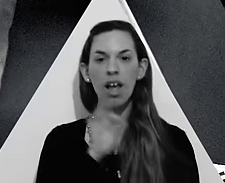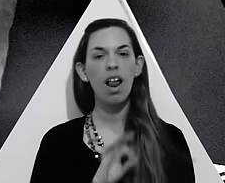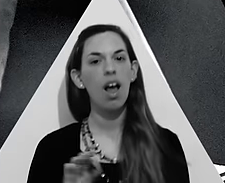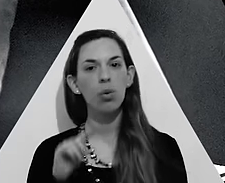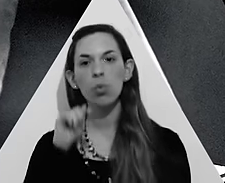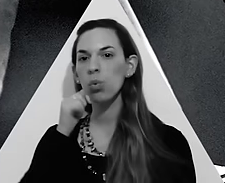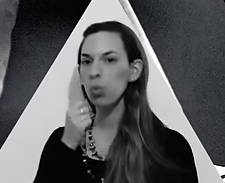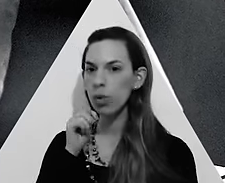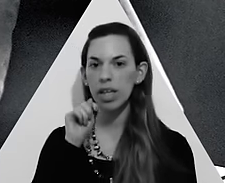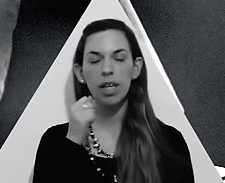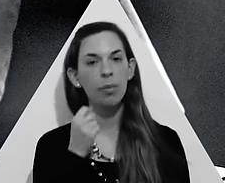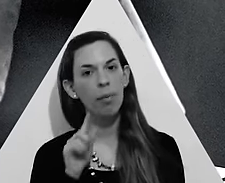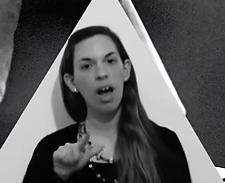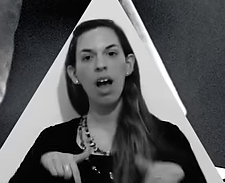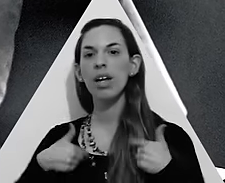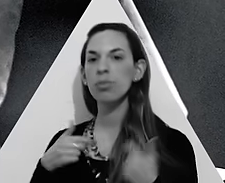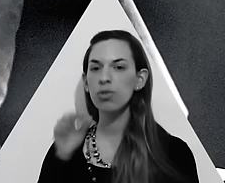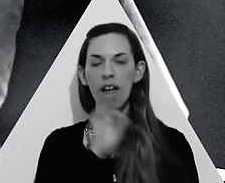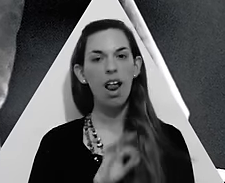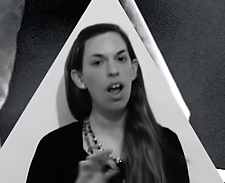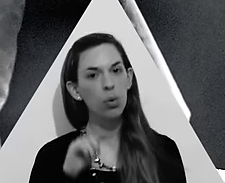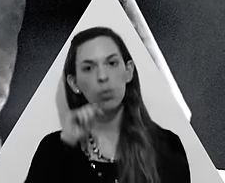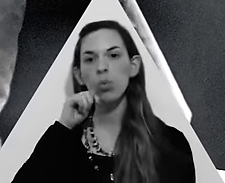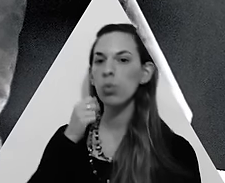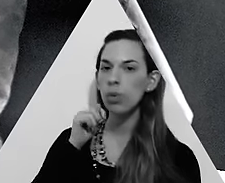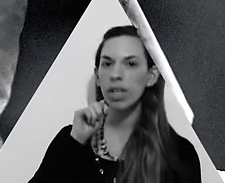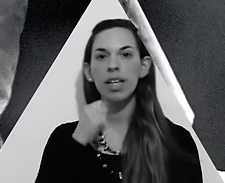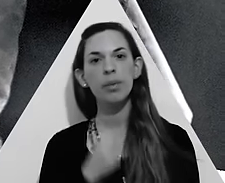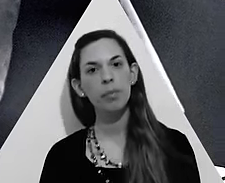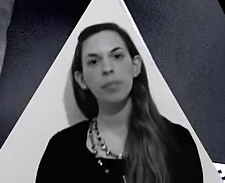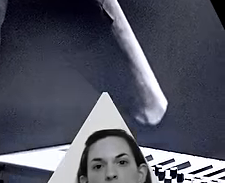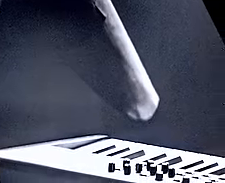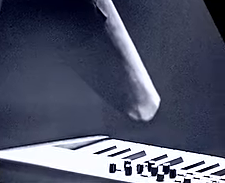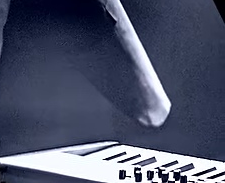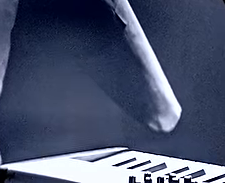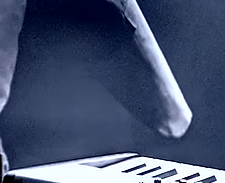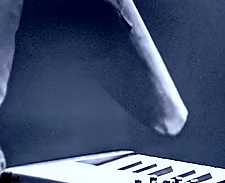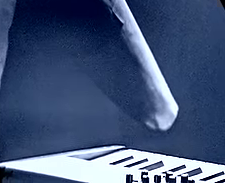החיים שלנו תותים החיים שלנו היידה